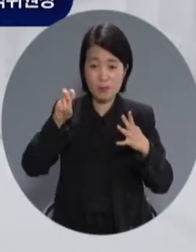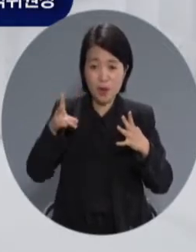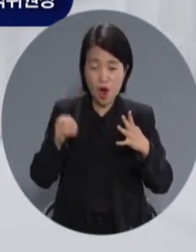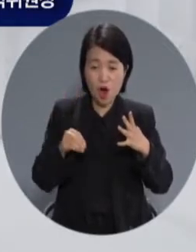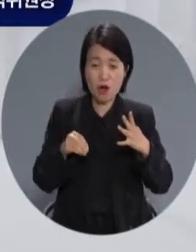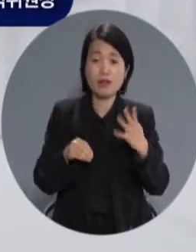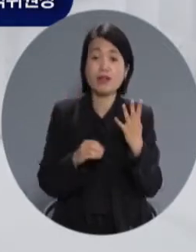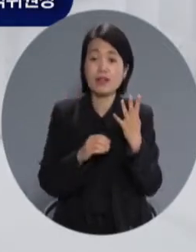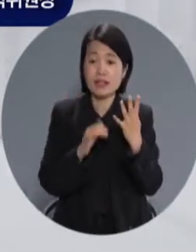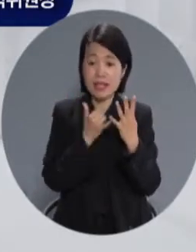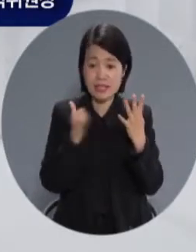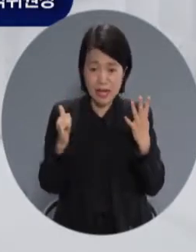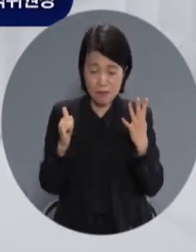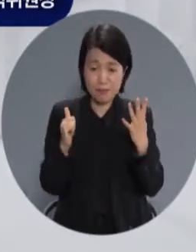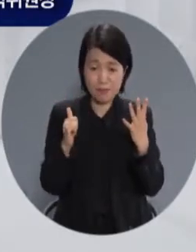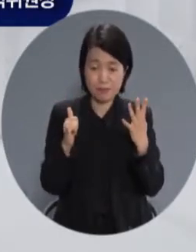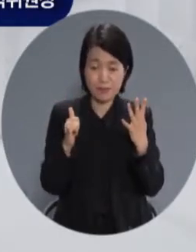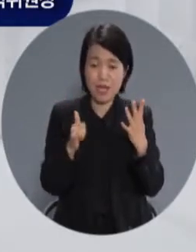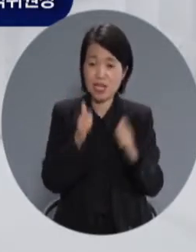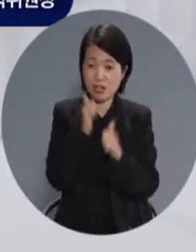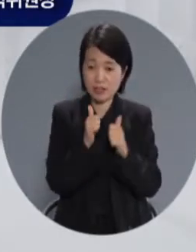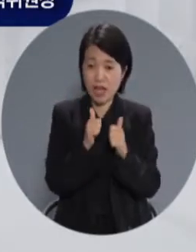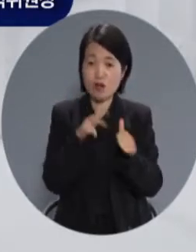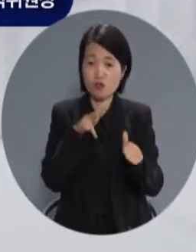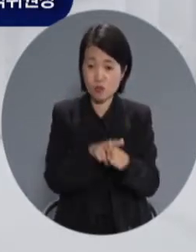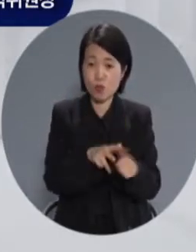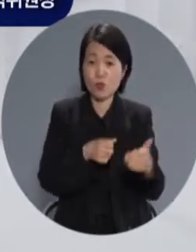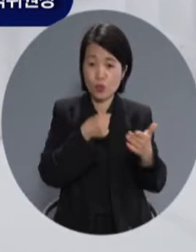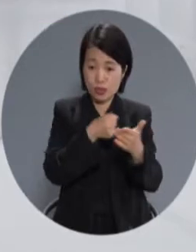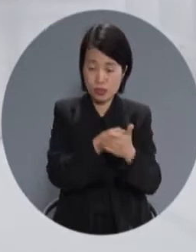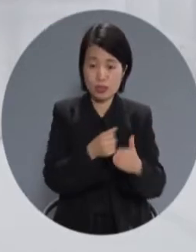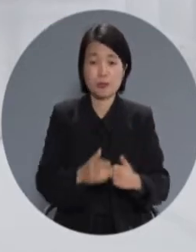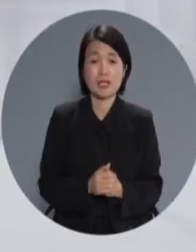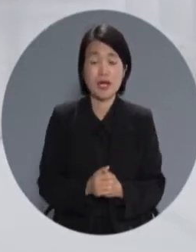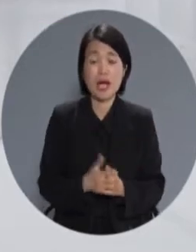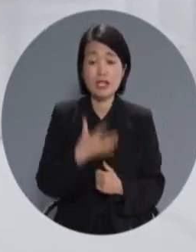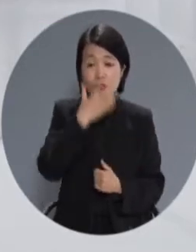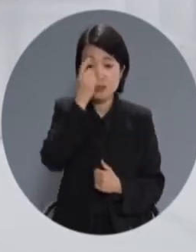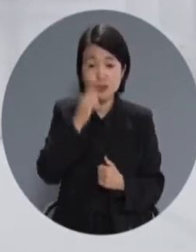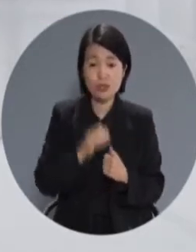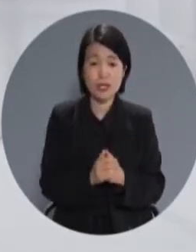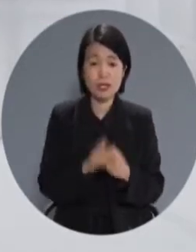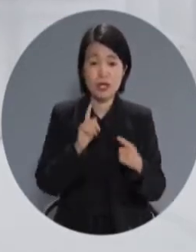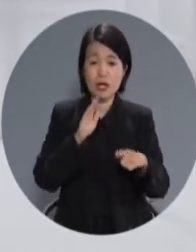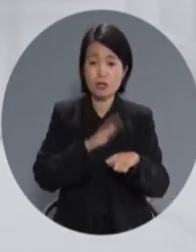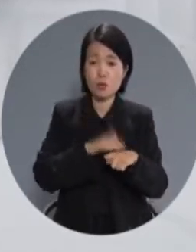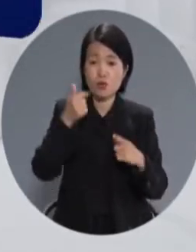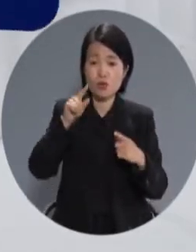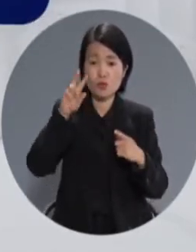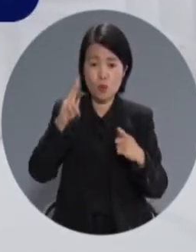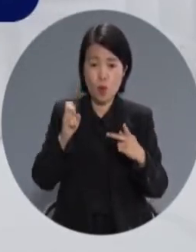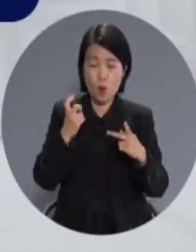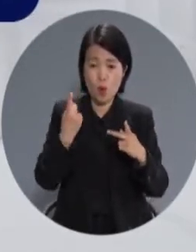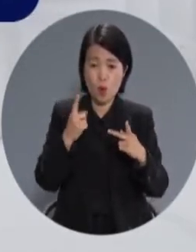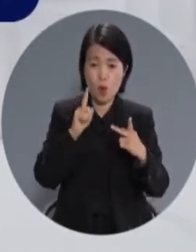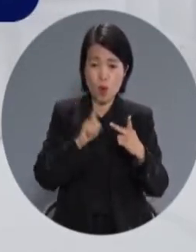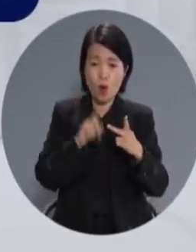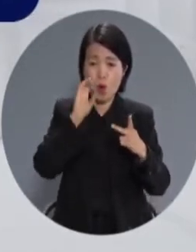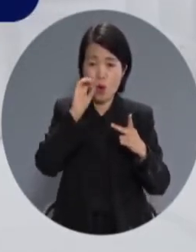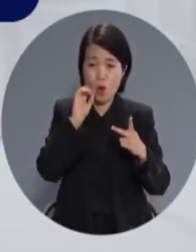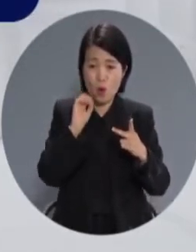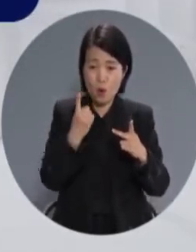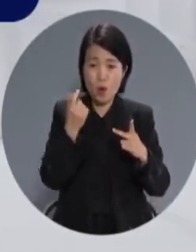전 여수을지역위원장이 경선후보자로 결정됐습니다. 순천에서는 손은모 전 이재명